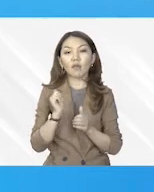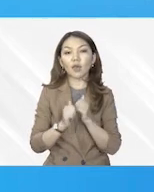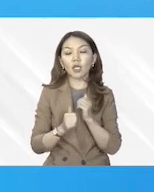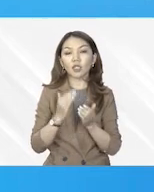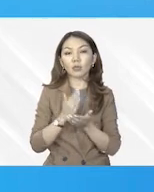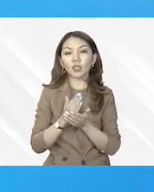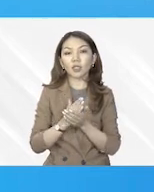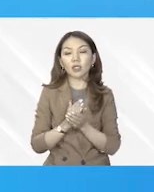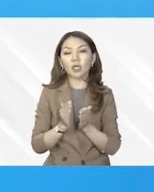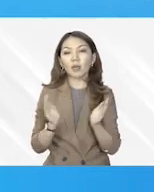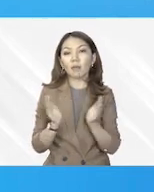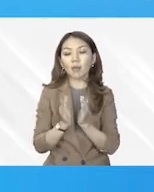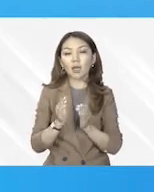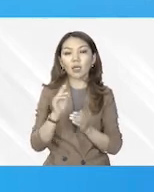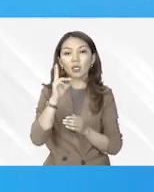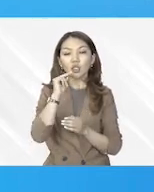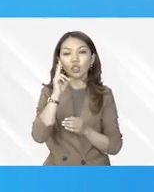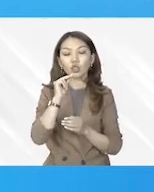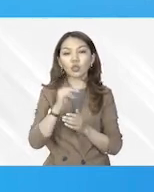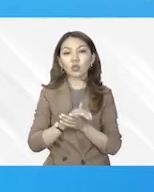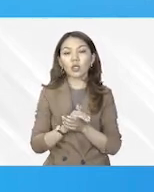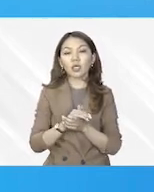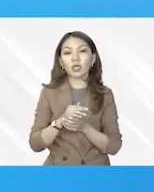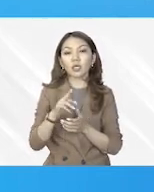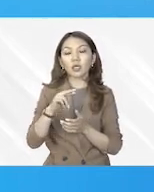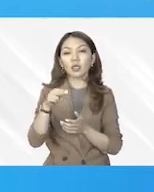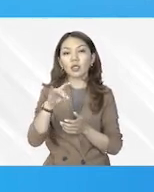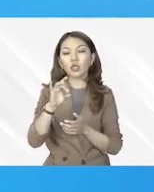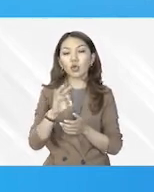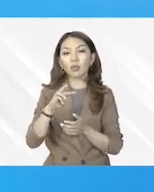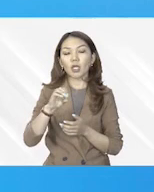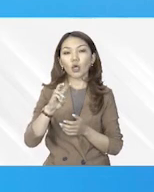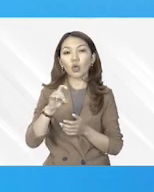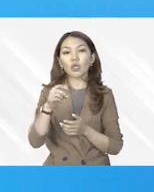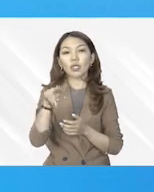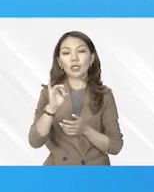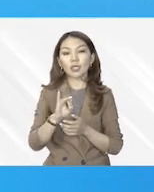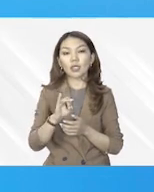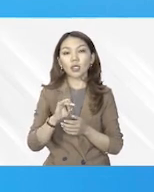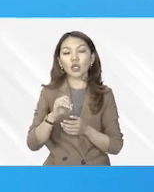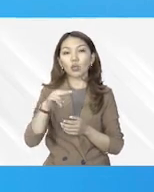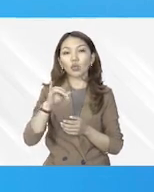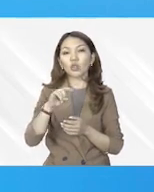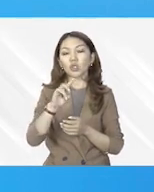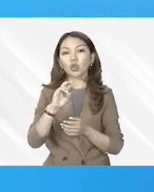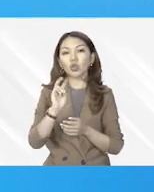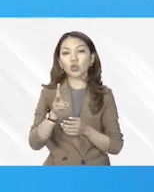число органоидов – ядро, митохондрии и пузырек с ферментами.